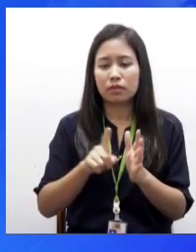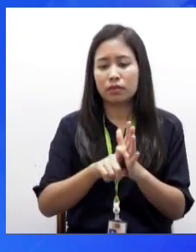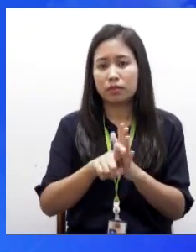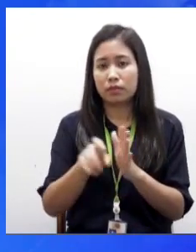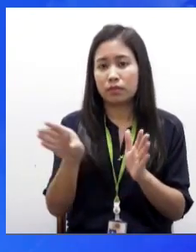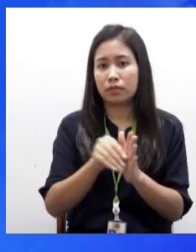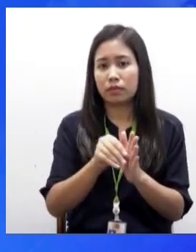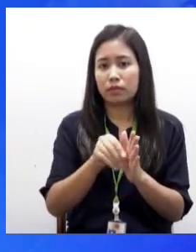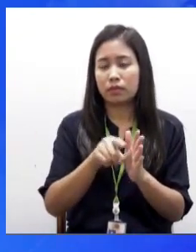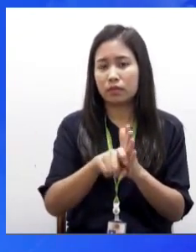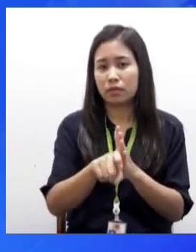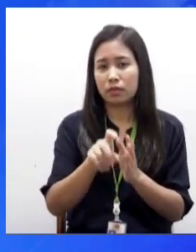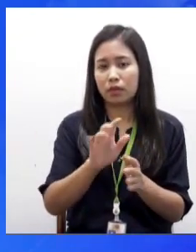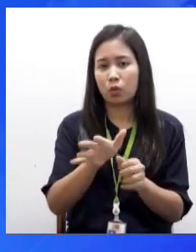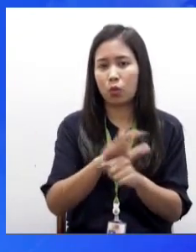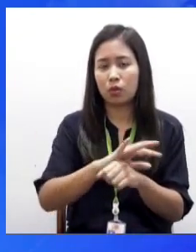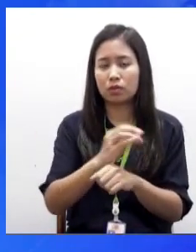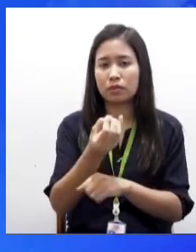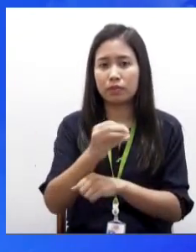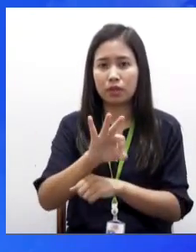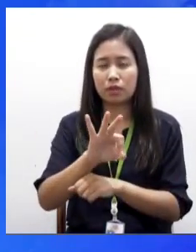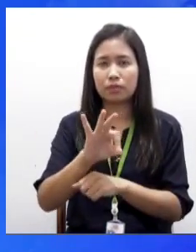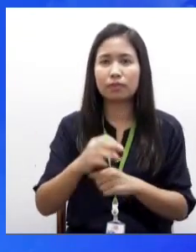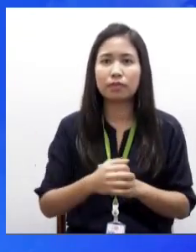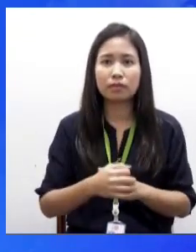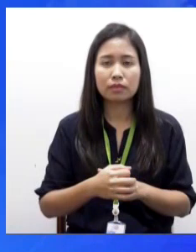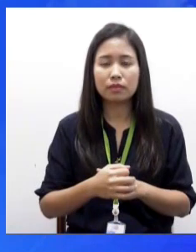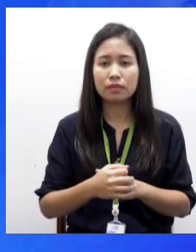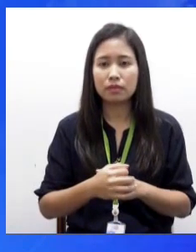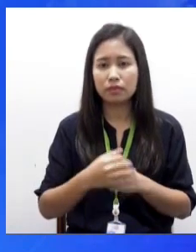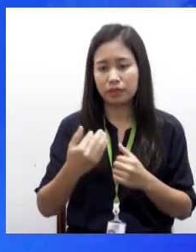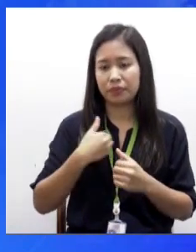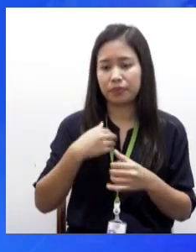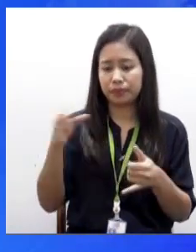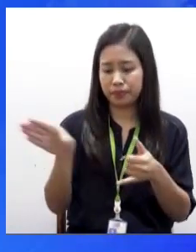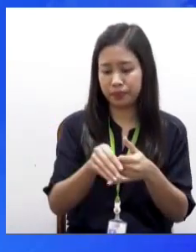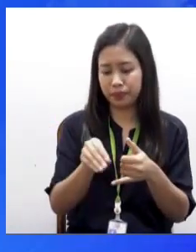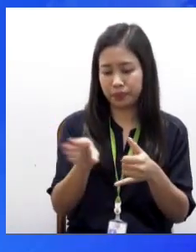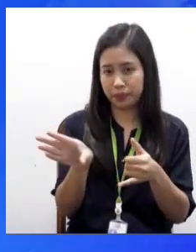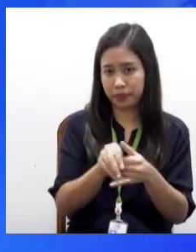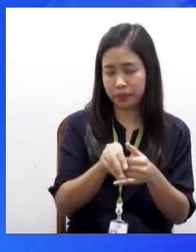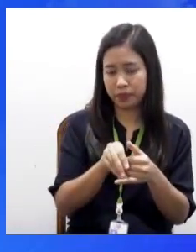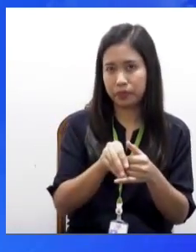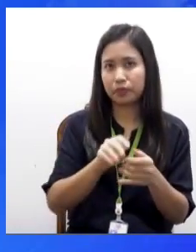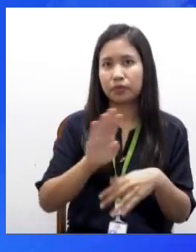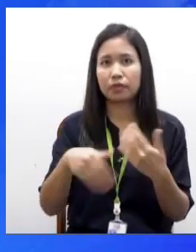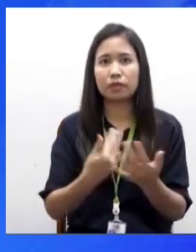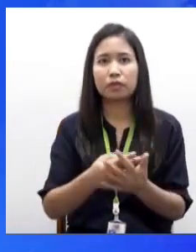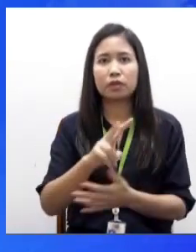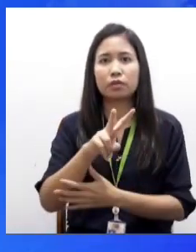ตัวเลขจะลดน้อยถอยลงป่านนี้เพื่อเราจะเข้าสู่ภาวะปกติได้เร็วขึ้นนะครับมีตัวเลขของผู้ป่วยสะสมตั้งแต่การแพร่ระบาดของเชื้อไวรัสโควิชนะครับCorona 2019นี่นะครับเรามีผู้ติดเชื้อแล้วสะสม2613